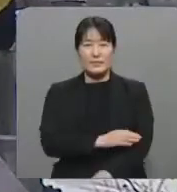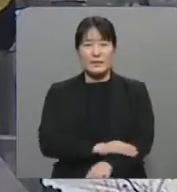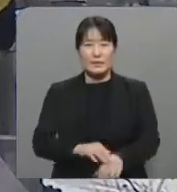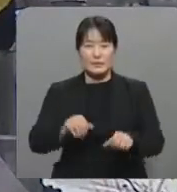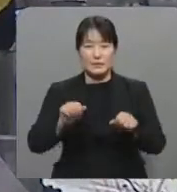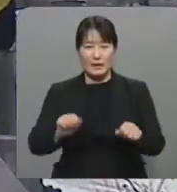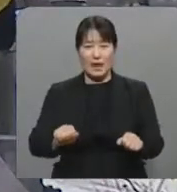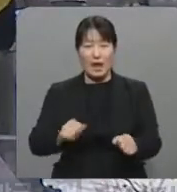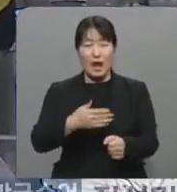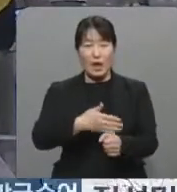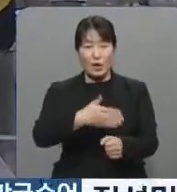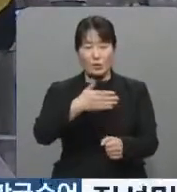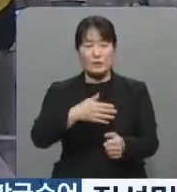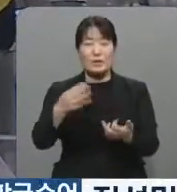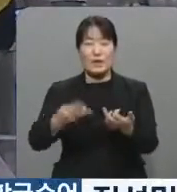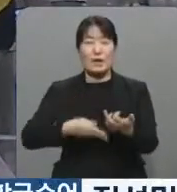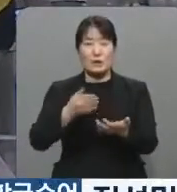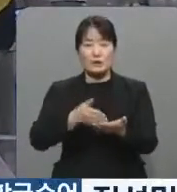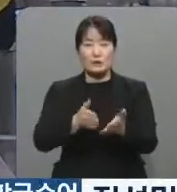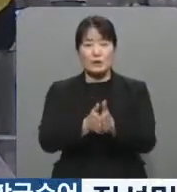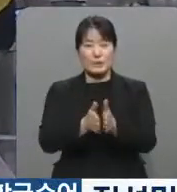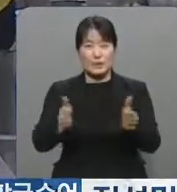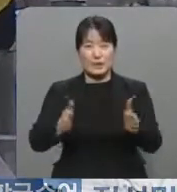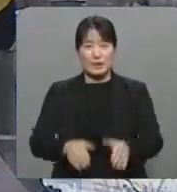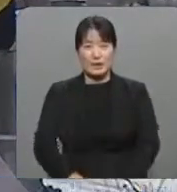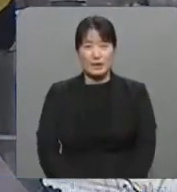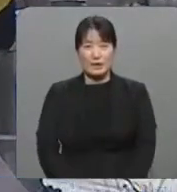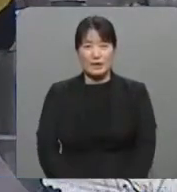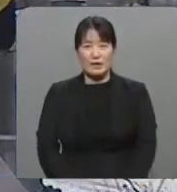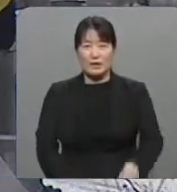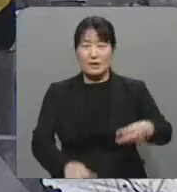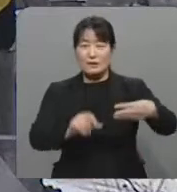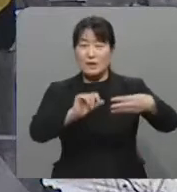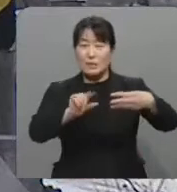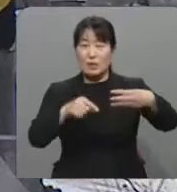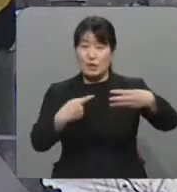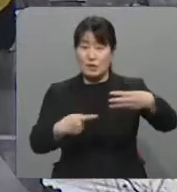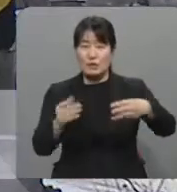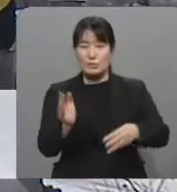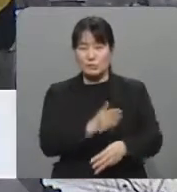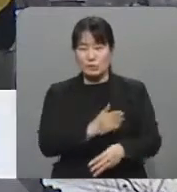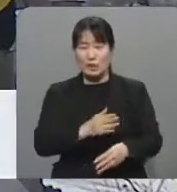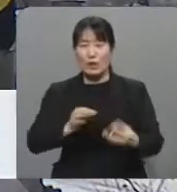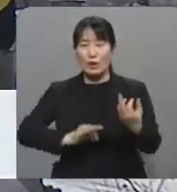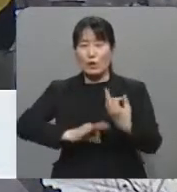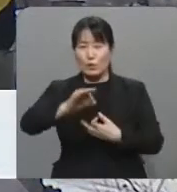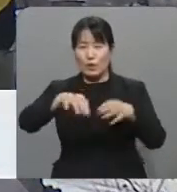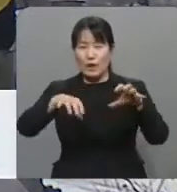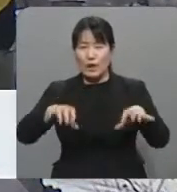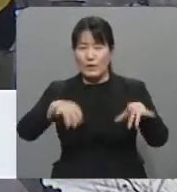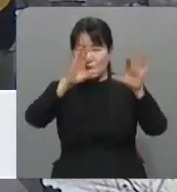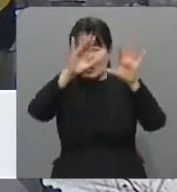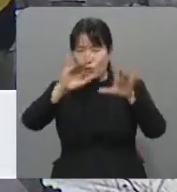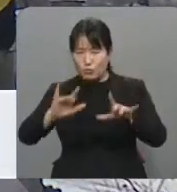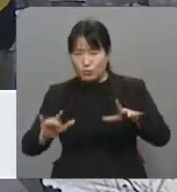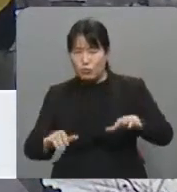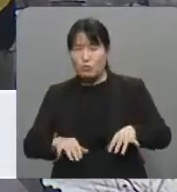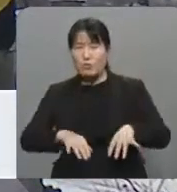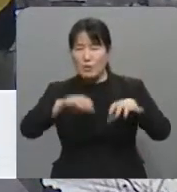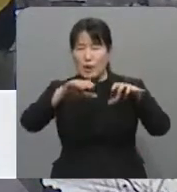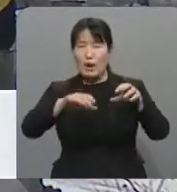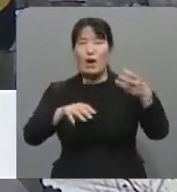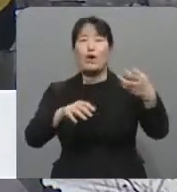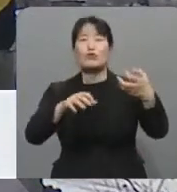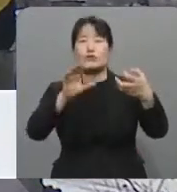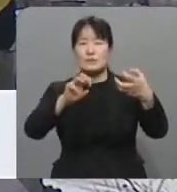시청자 여러분 안녕하십니까? 9시 강원 뉴스입니다. 3월 첫날부터 강원 동해안에는 90cm에 가까운 눈이 쏟아져